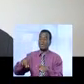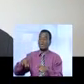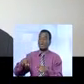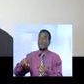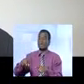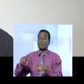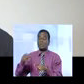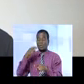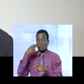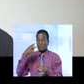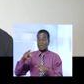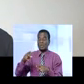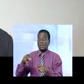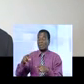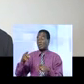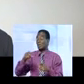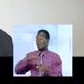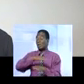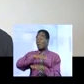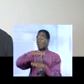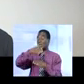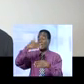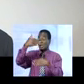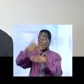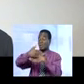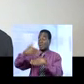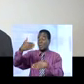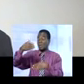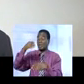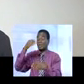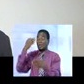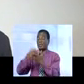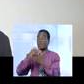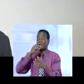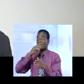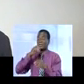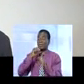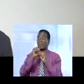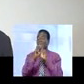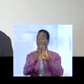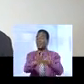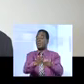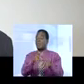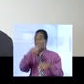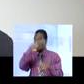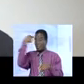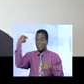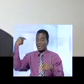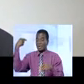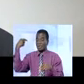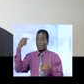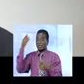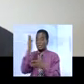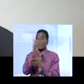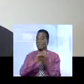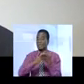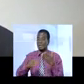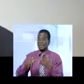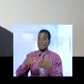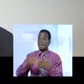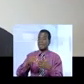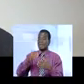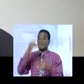garde-fous nécessaires pour que ces financements ne soient pas perdus parce que certains, peut-être